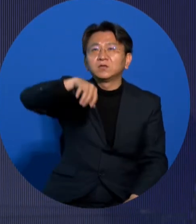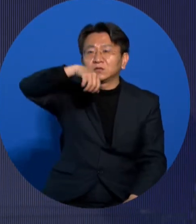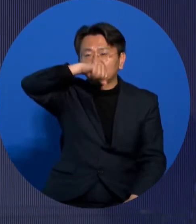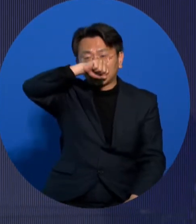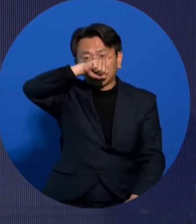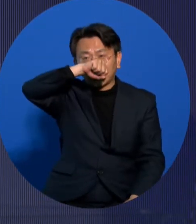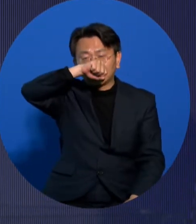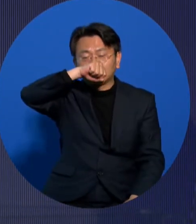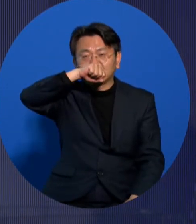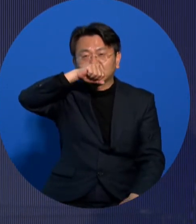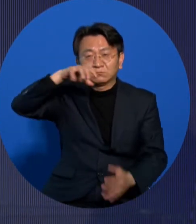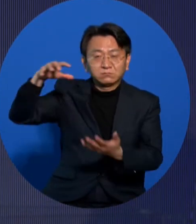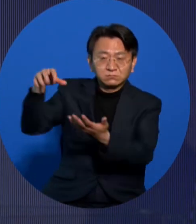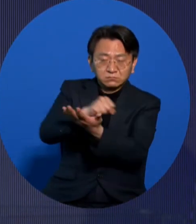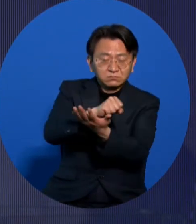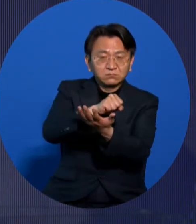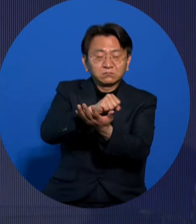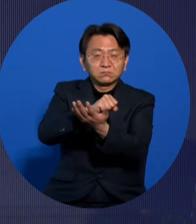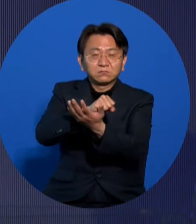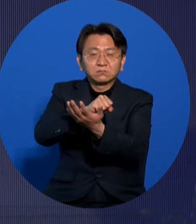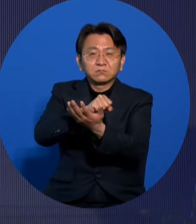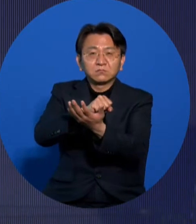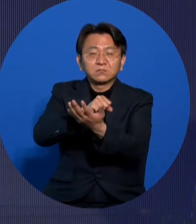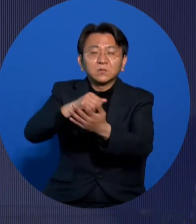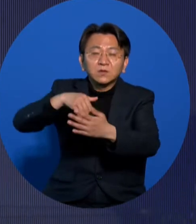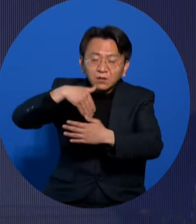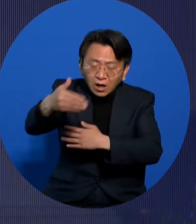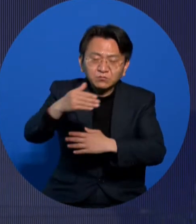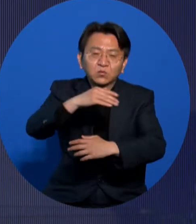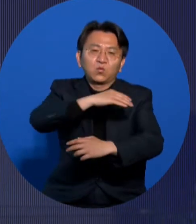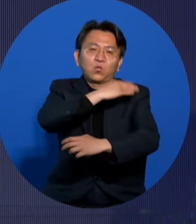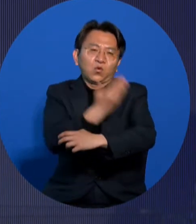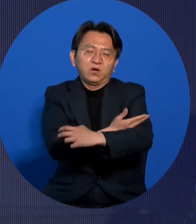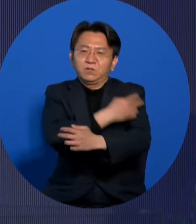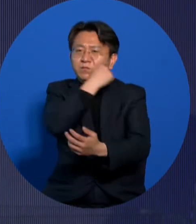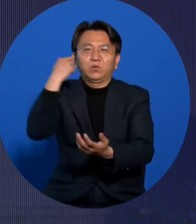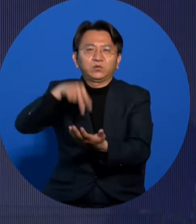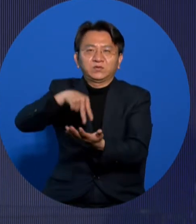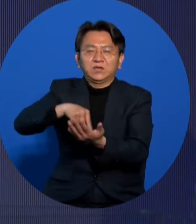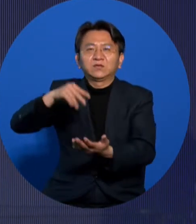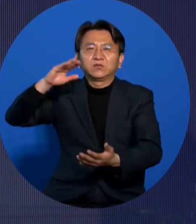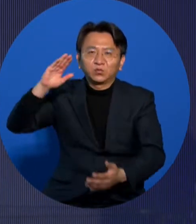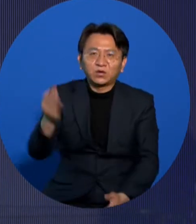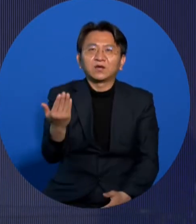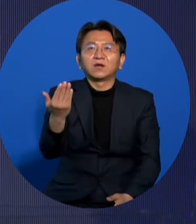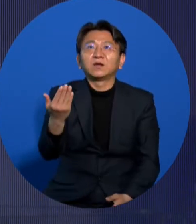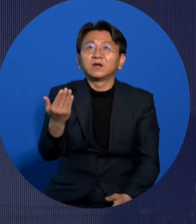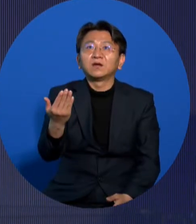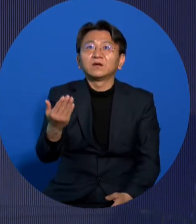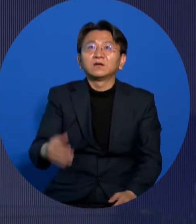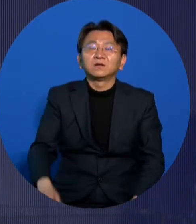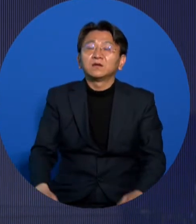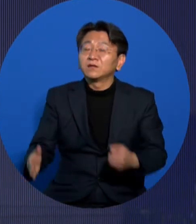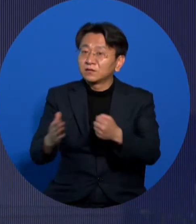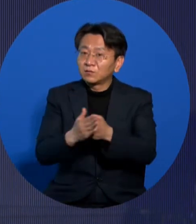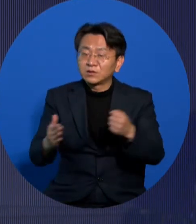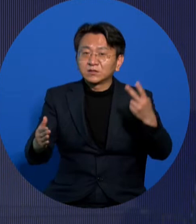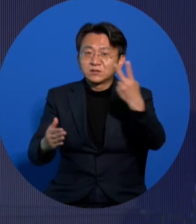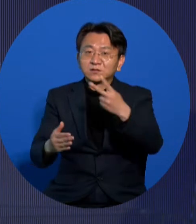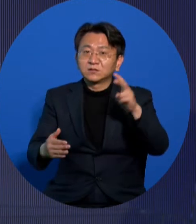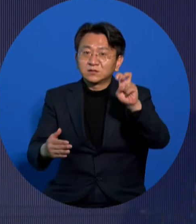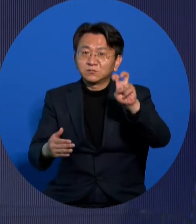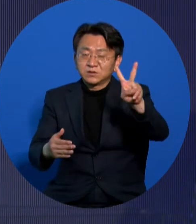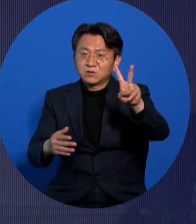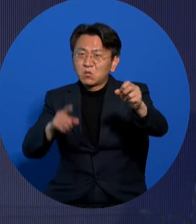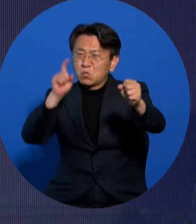예산이 있어야만이 장애인 권리가 있다라는 그런 어떻게 보면 슬로건으로 22년도 우리가 아마 투쟁